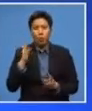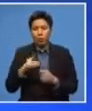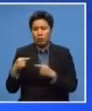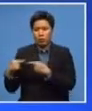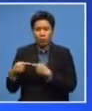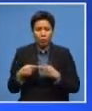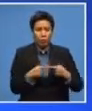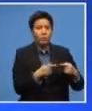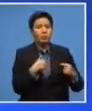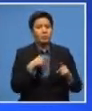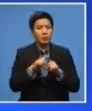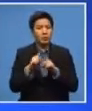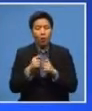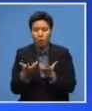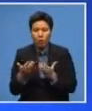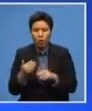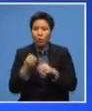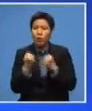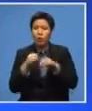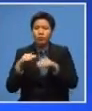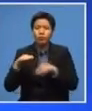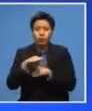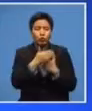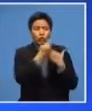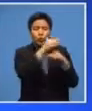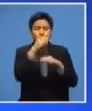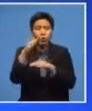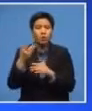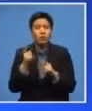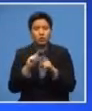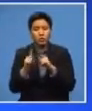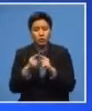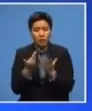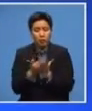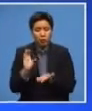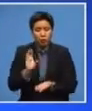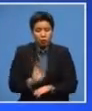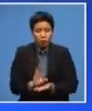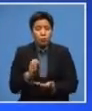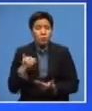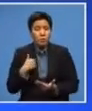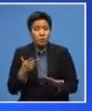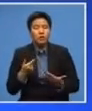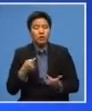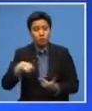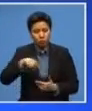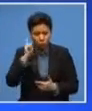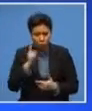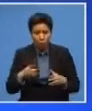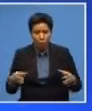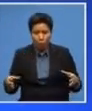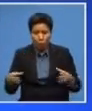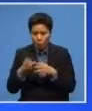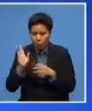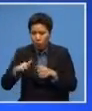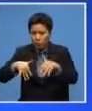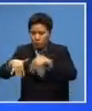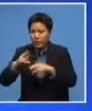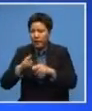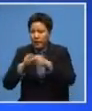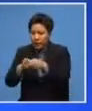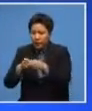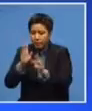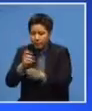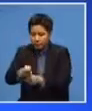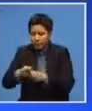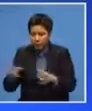ายทอดอ่ะนะทั้งขนส่งด้วยพ่อค้าคนกลางด้วยมีเงินทุนไม่มีเงินทุนนะมันก็เดี๋ยวเขาต้องรวมกลุ่มสู้กับพ่อค้าคนกลางให้ได้นะ